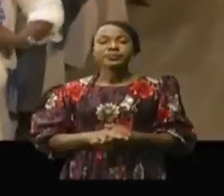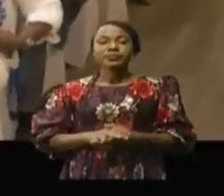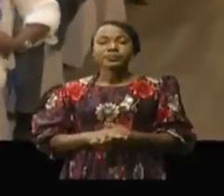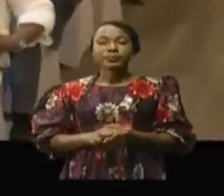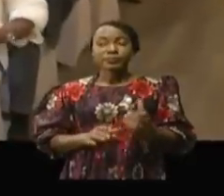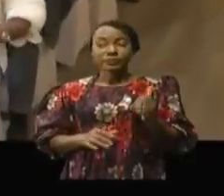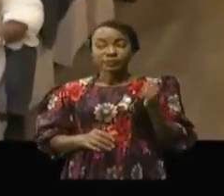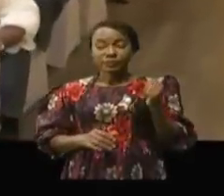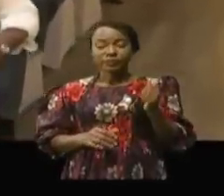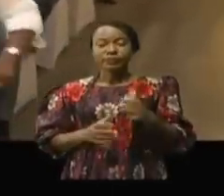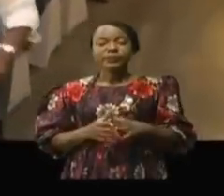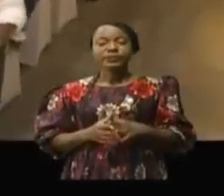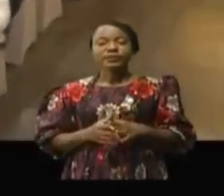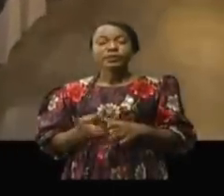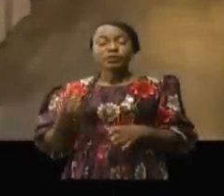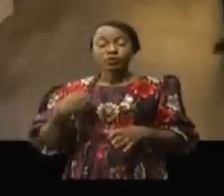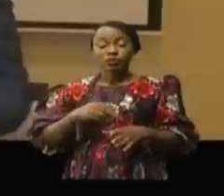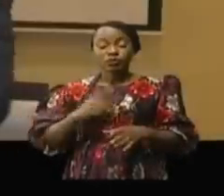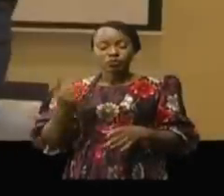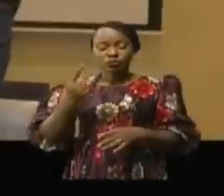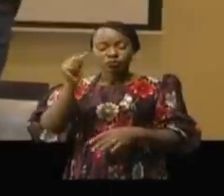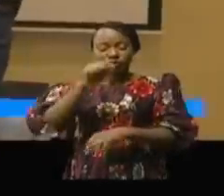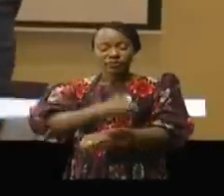serons toujours les vainqueurs. Ouais.